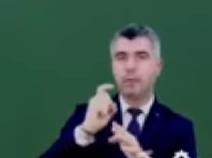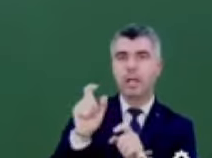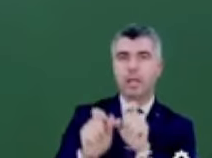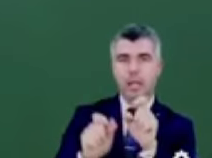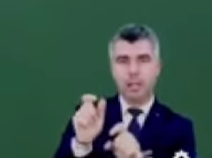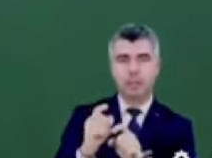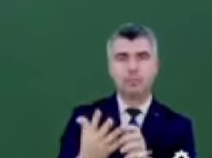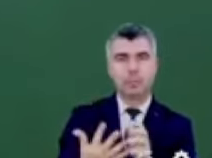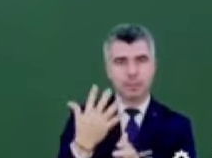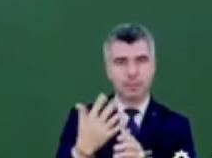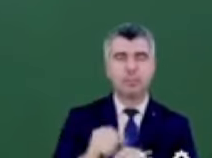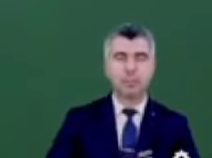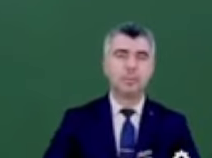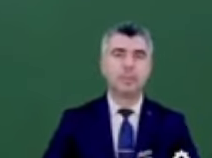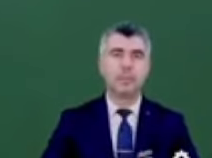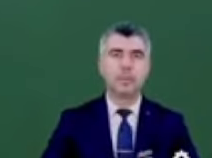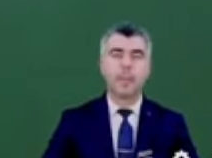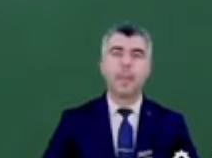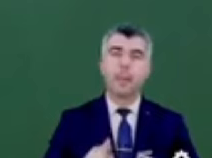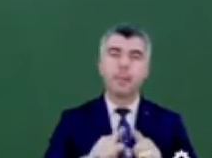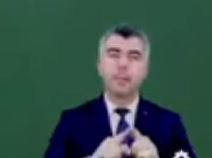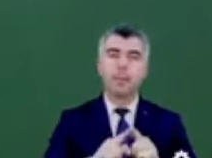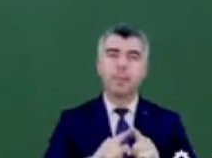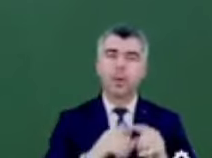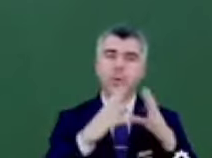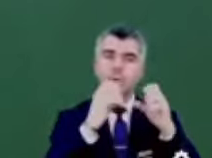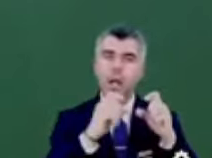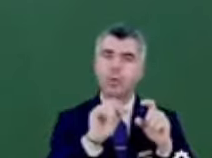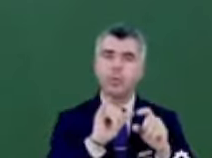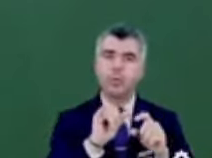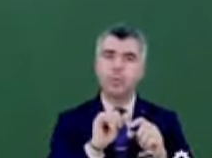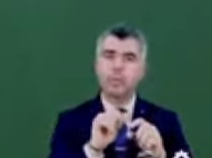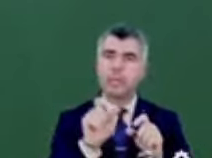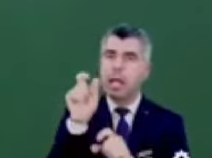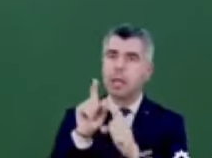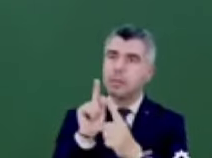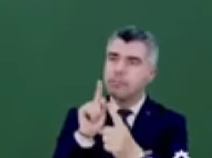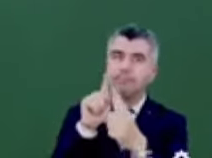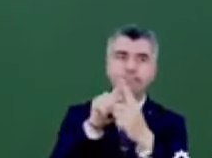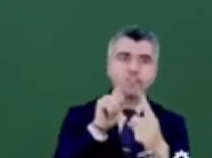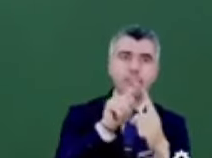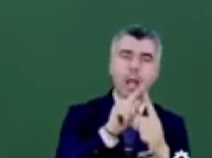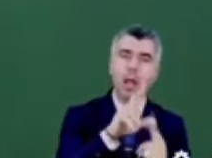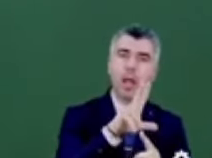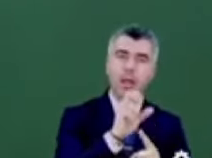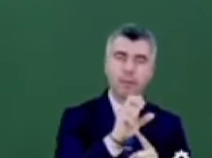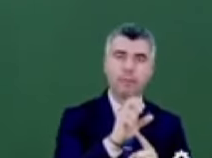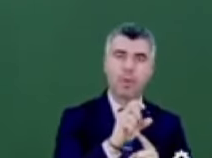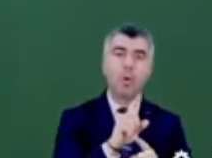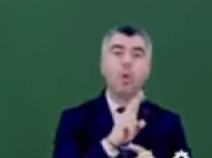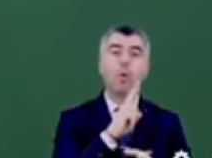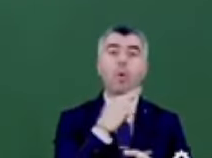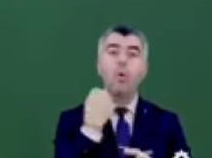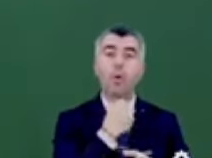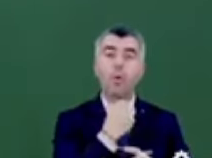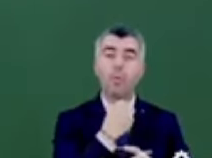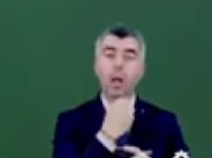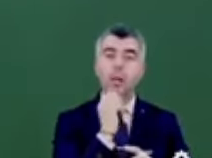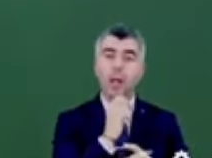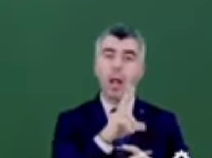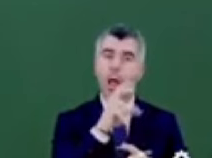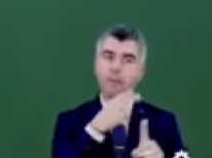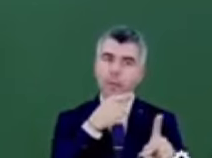الاجتماعي في الفلسفه دياله يتاسس على الاستهداف والاستهداف الحكومه وضعت له شروط وضعت